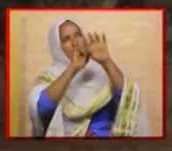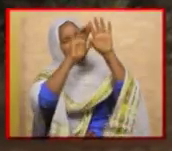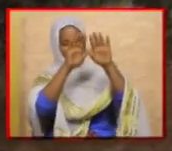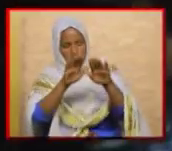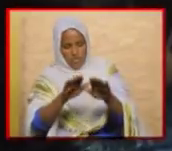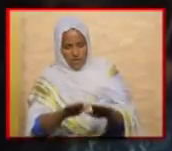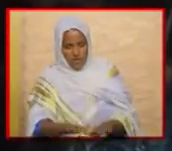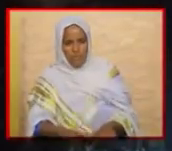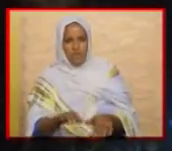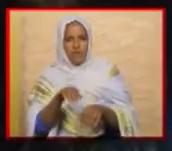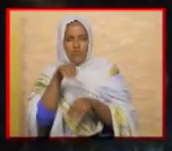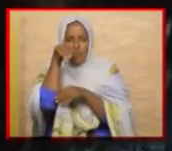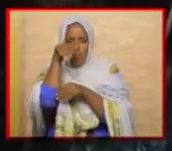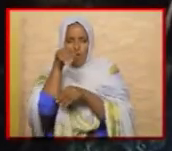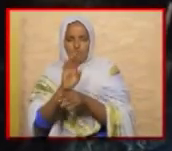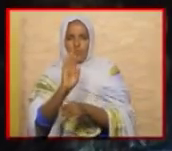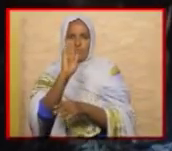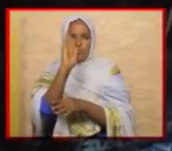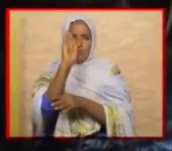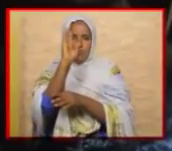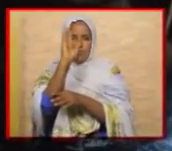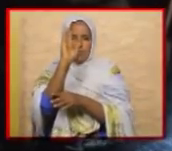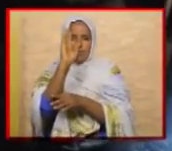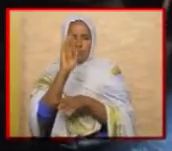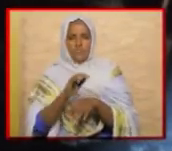ተራራው ዝቅ ይበል ጎባጣውም ይቅና